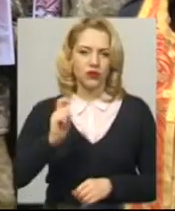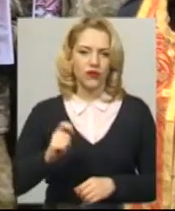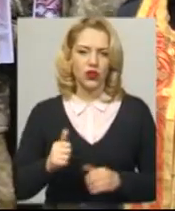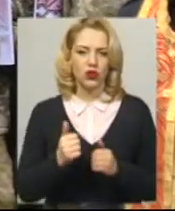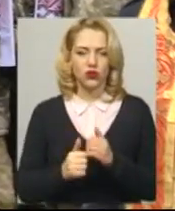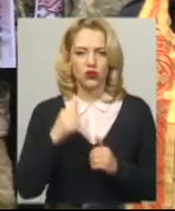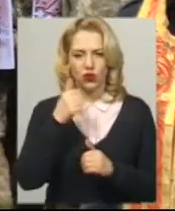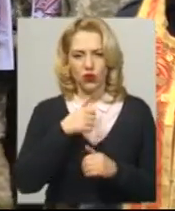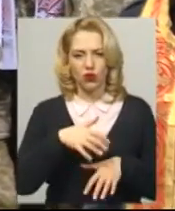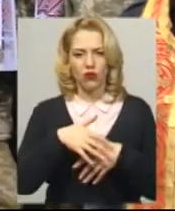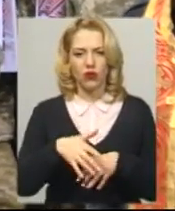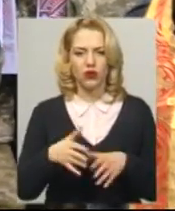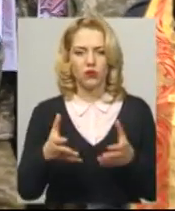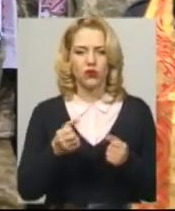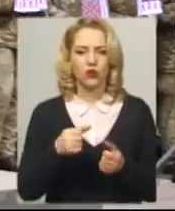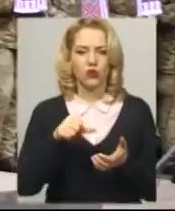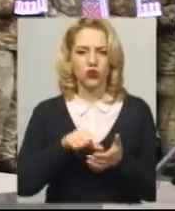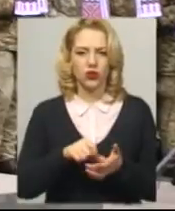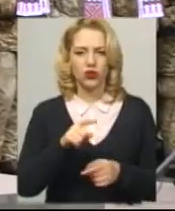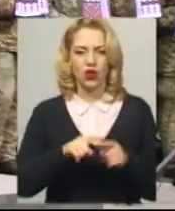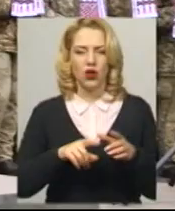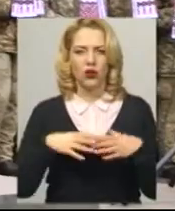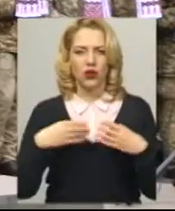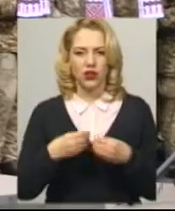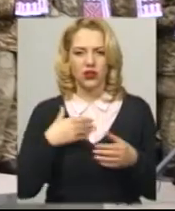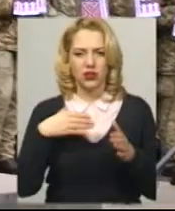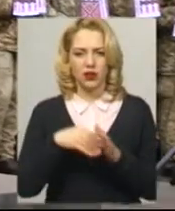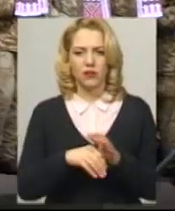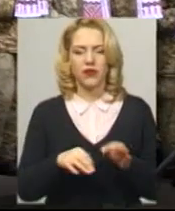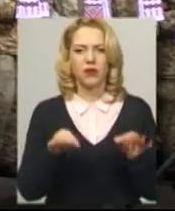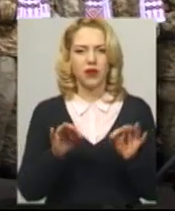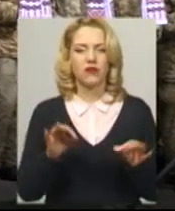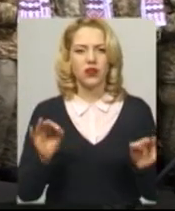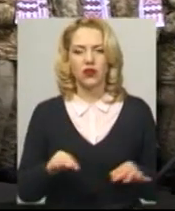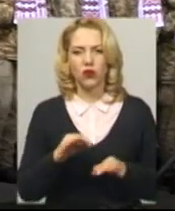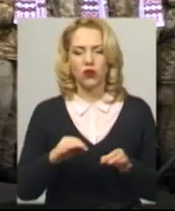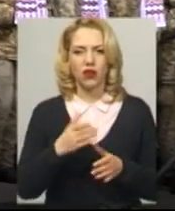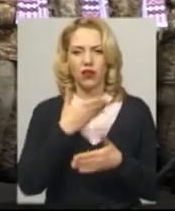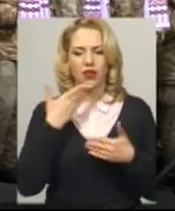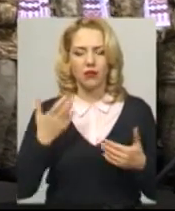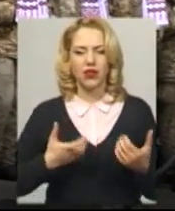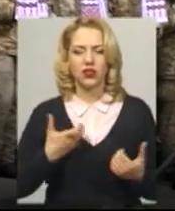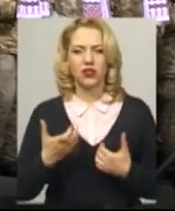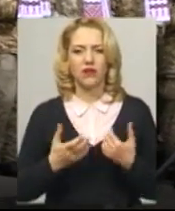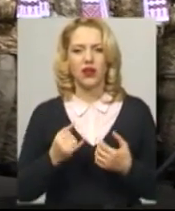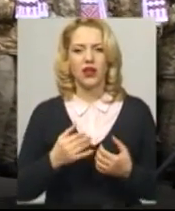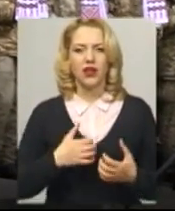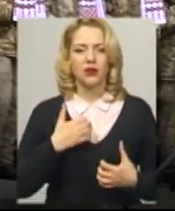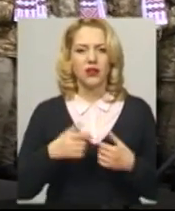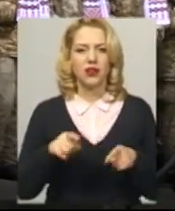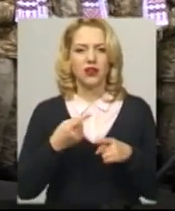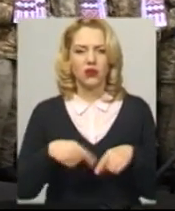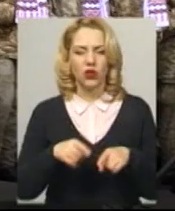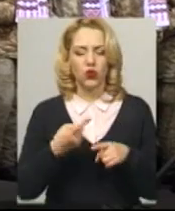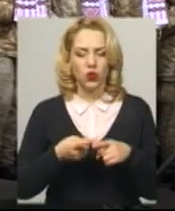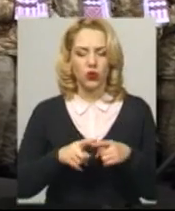марші беруть участь родини загиблих. Напевно, ніколи ми не переживали, не переживаємо той біль,